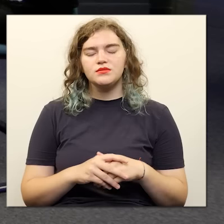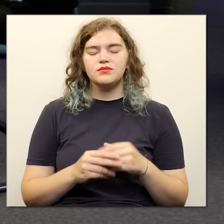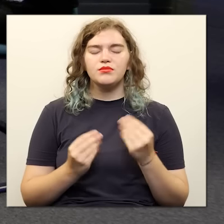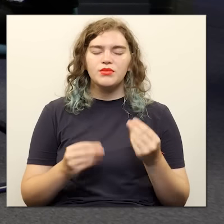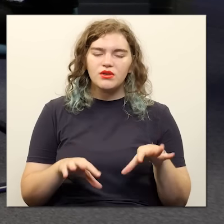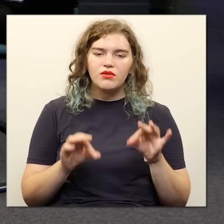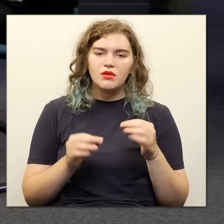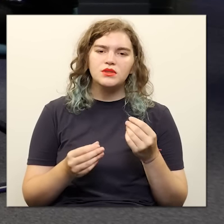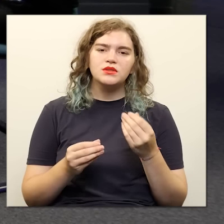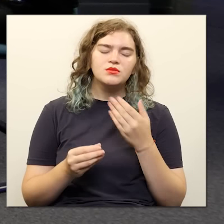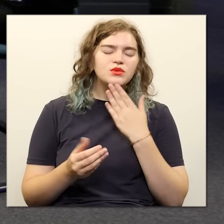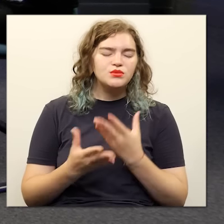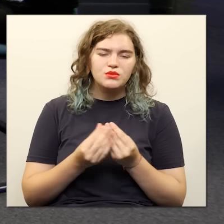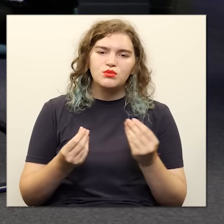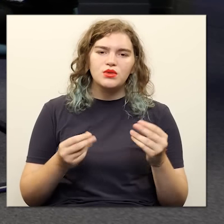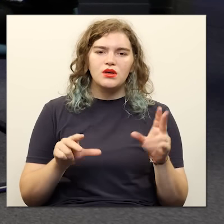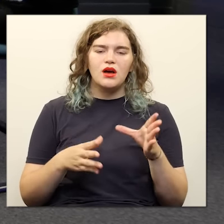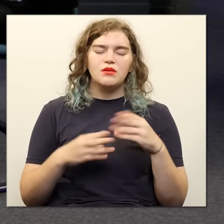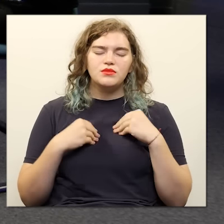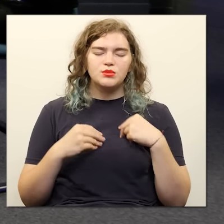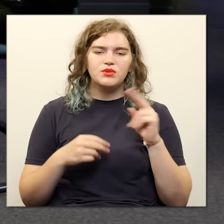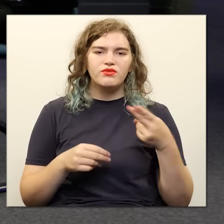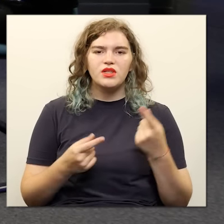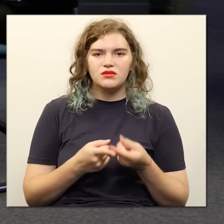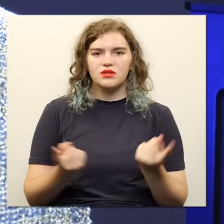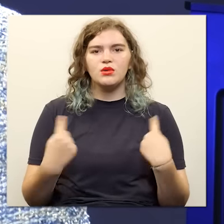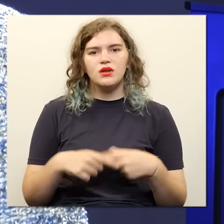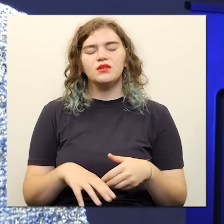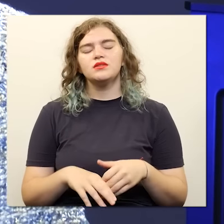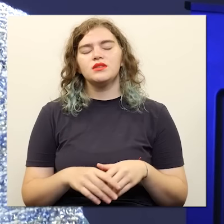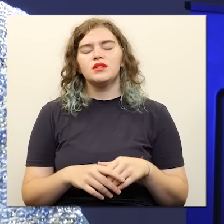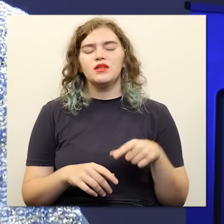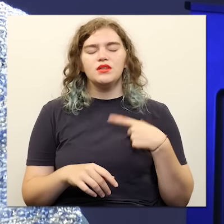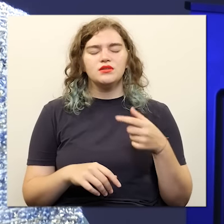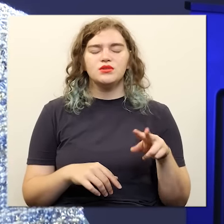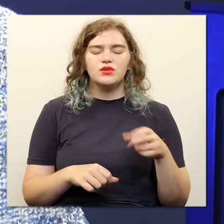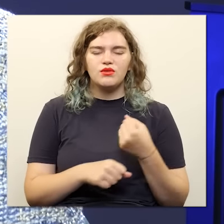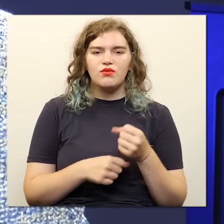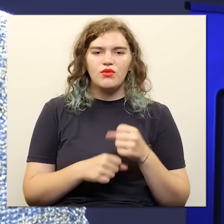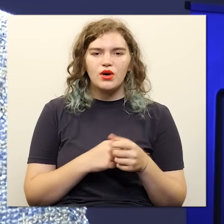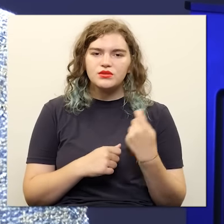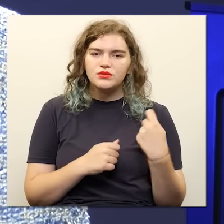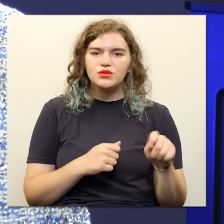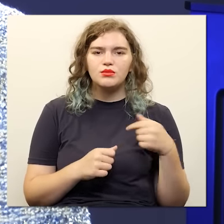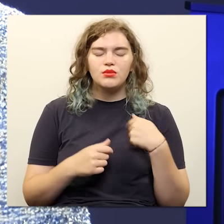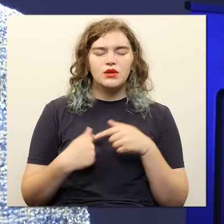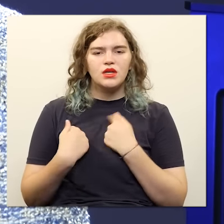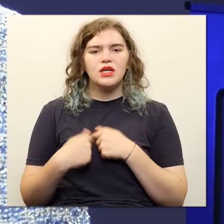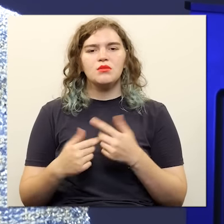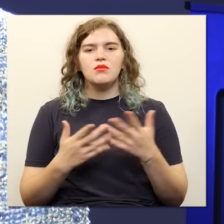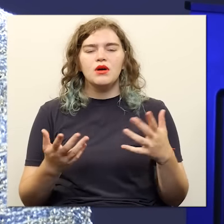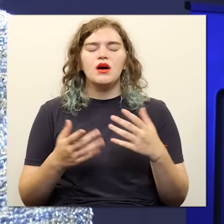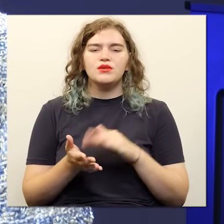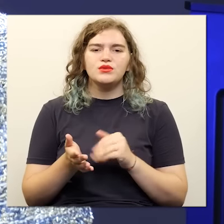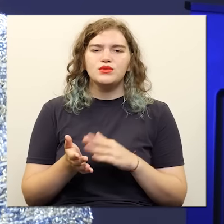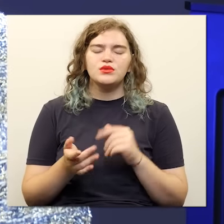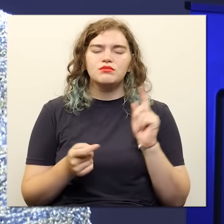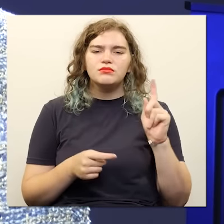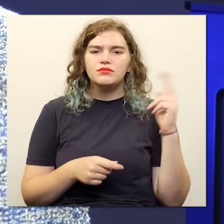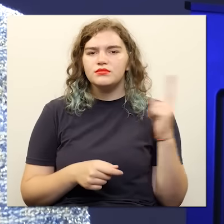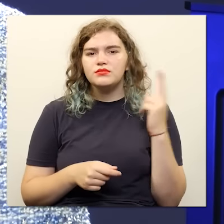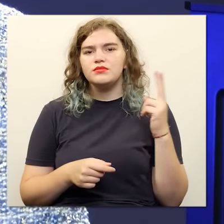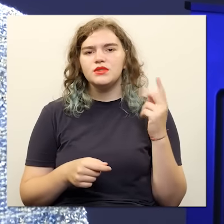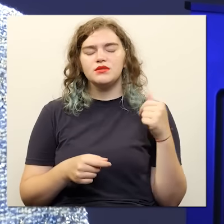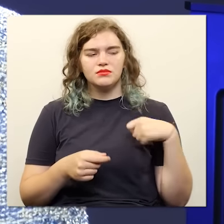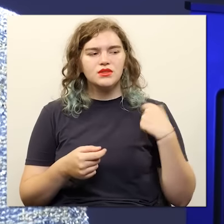găsit! Mulțumesc foarte mult că ați acceptat invitația cu noastră. Drag. Este o soră prețioasă, cu o inimă mare, o slujitoare a